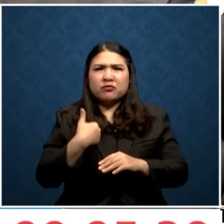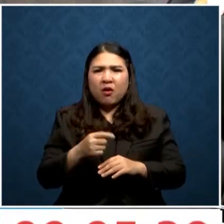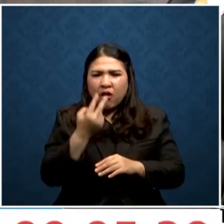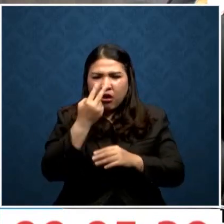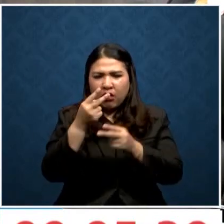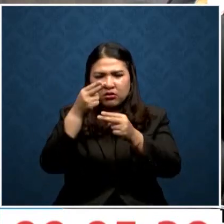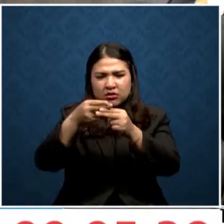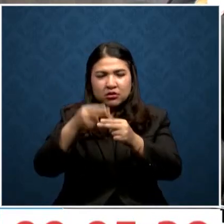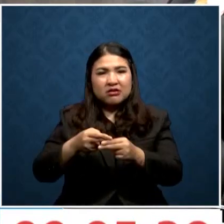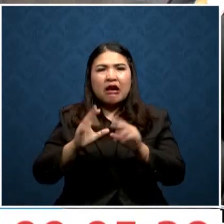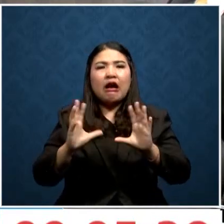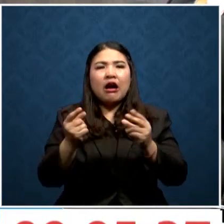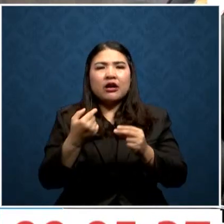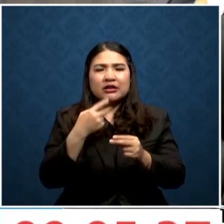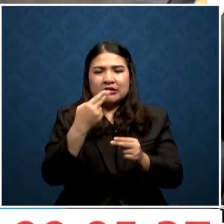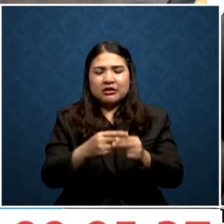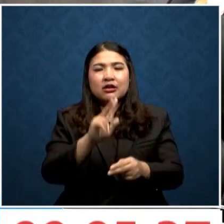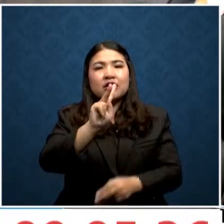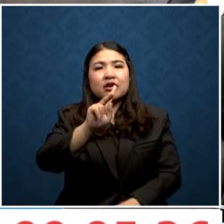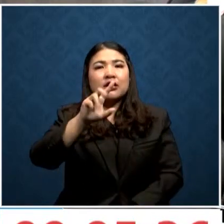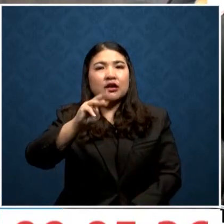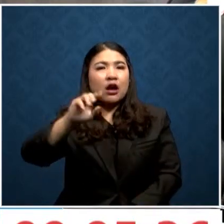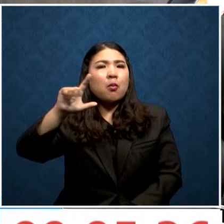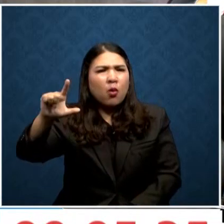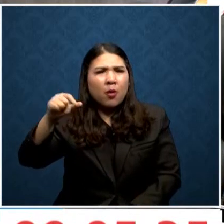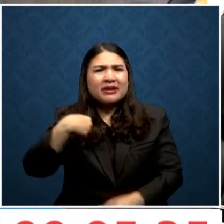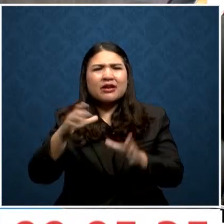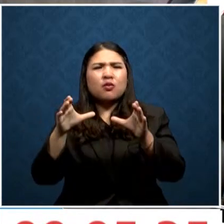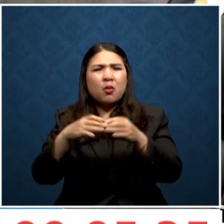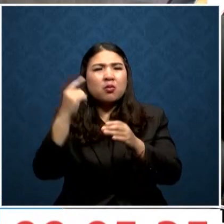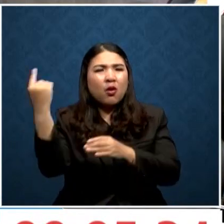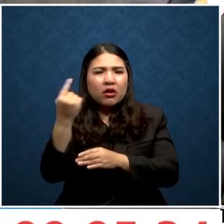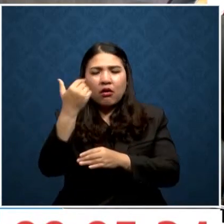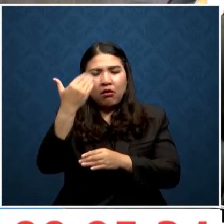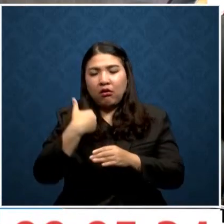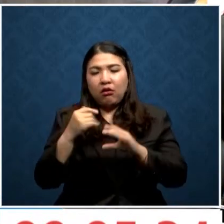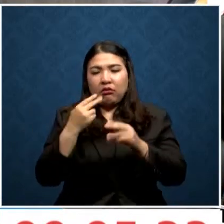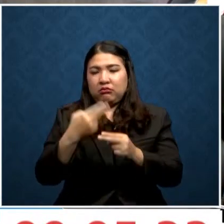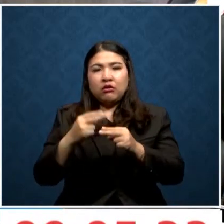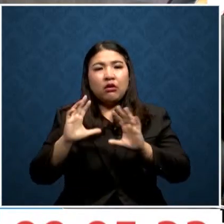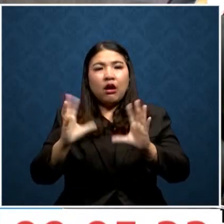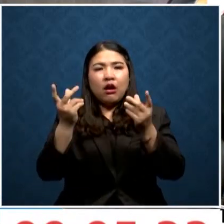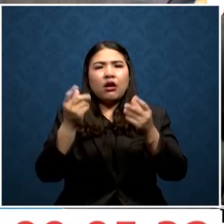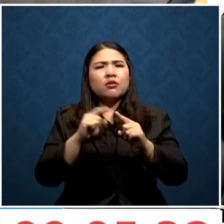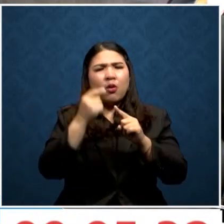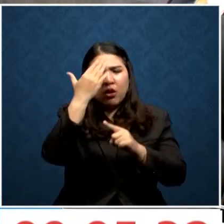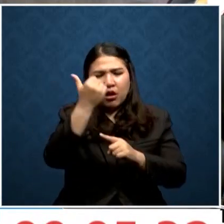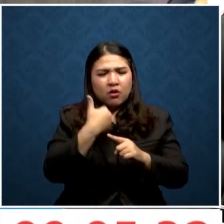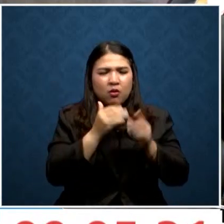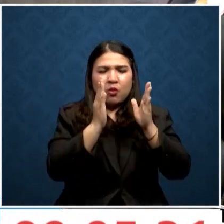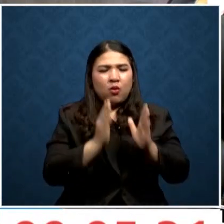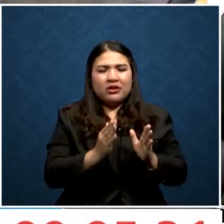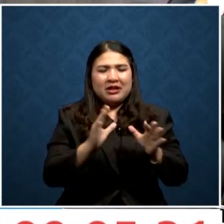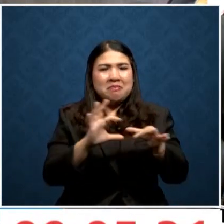ไปเหมือนกันนะฮะอย่างเช่นคุณกมลซึ่งมาจากกลุ่มท่องเที่ยวเขาก็หายไปนะฮะทั้งที่คนที่ไม่ได้มาจากกลุ่มท่องเที่ยวห